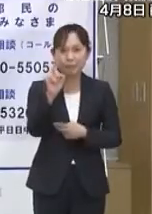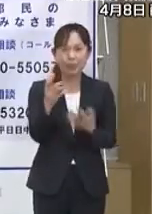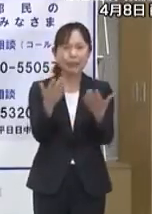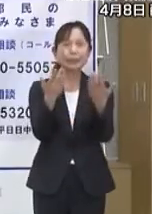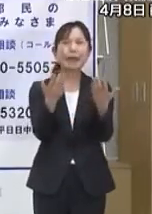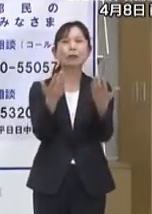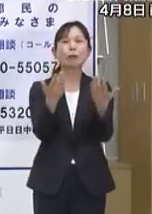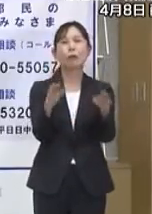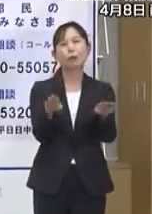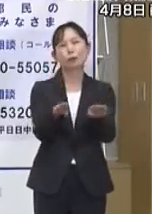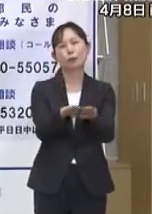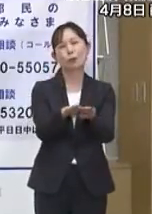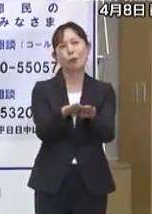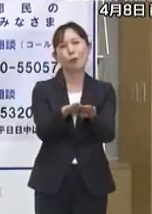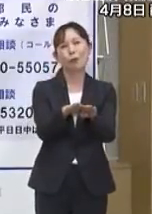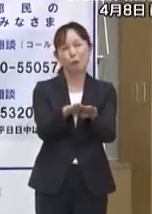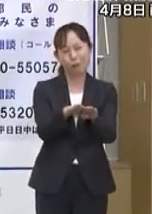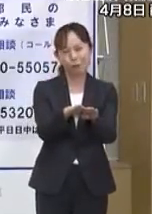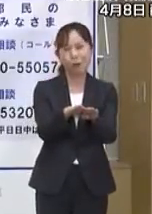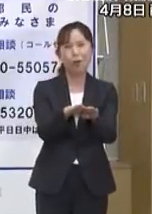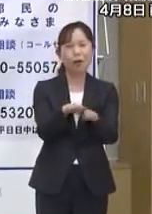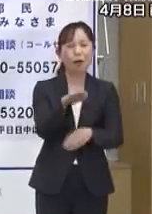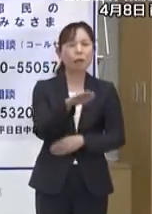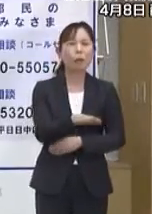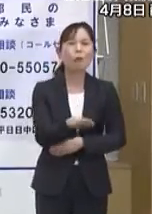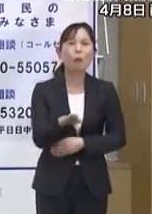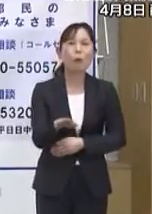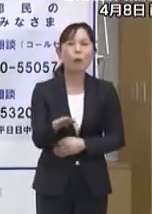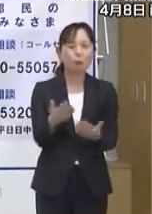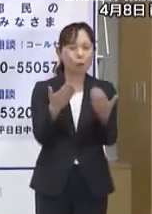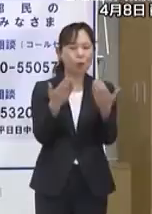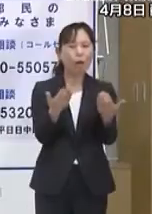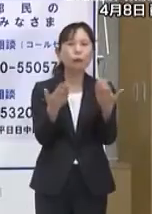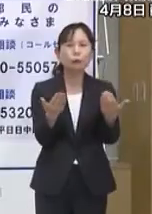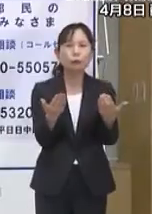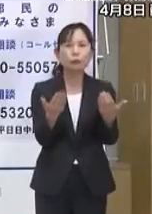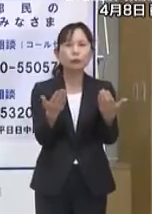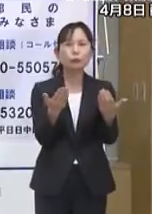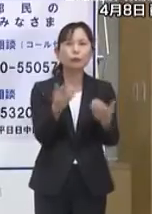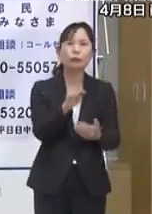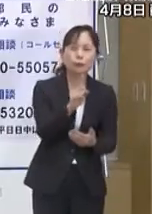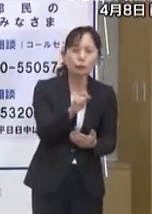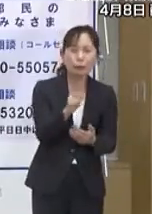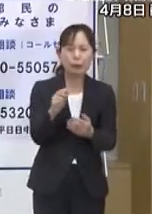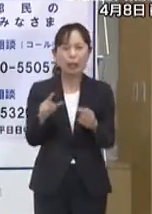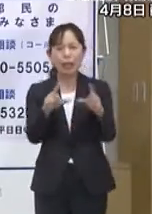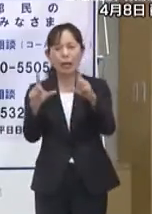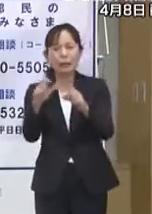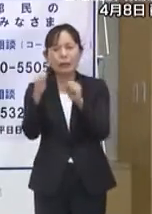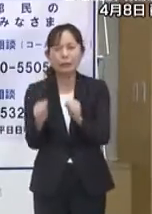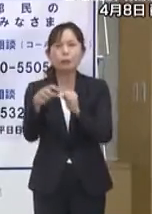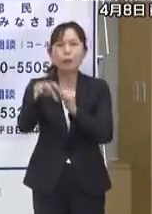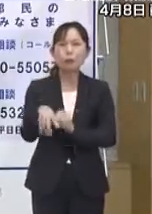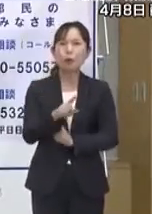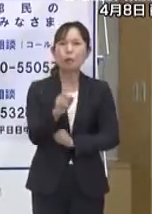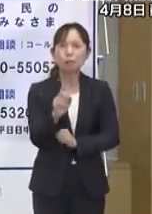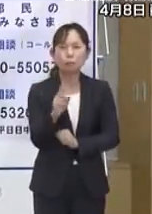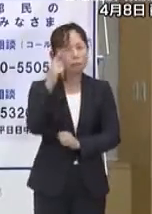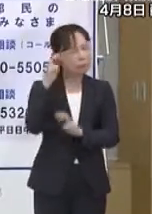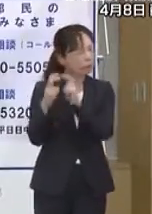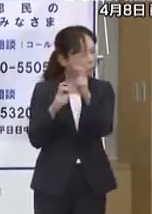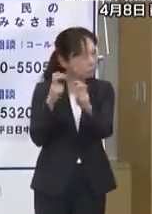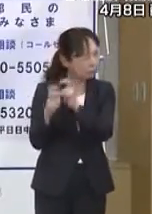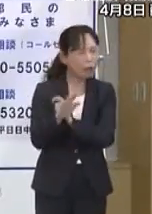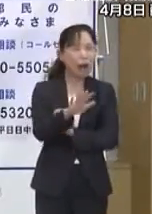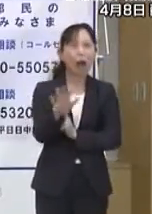9校に伴って生じておりますお子さんの学習や居場所についてのお悩みに対象するために